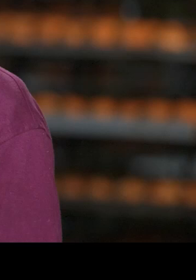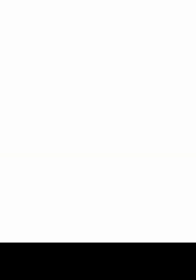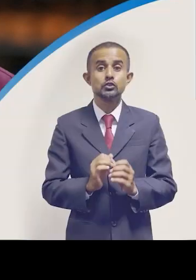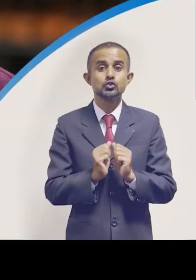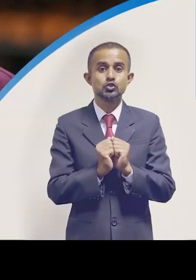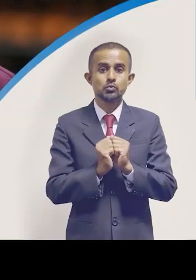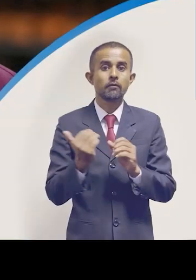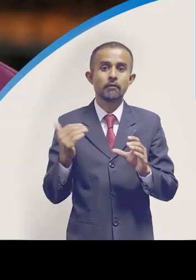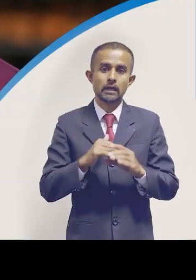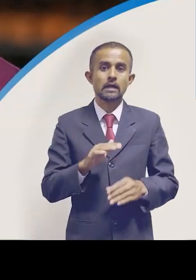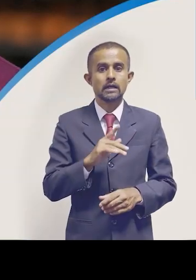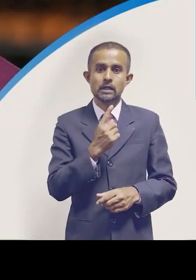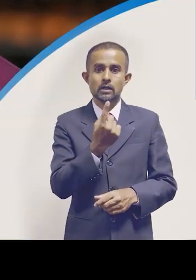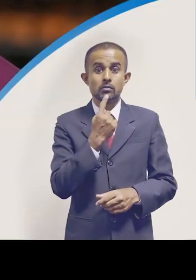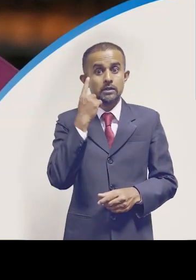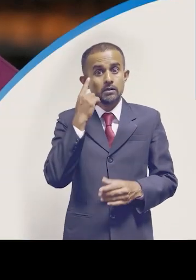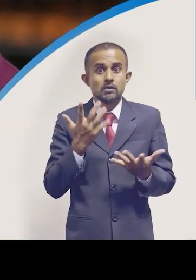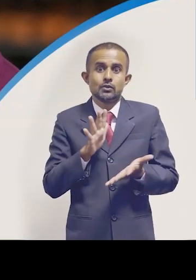මහතා.